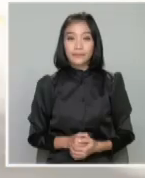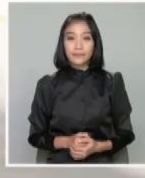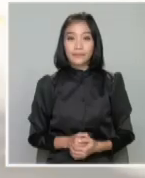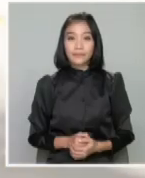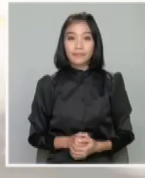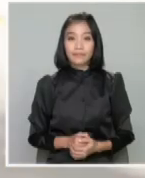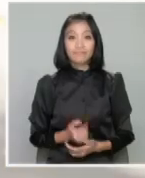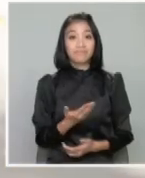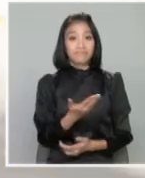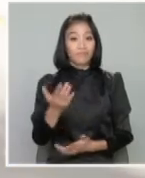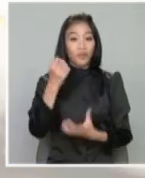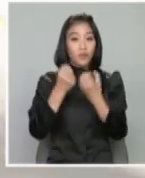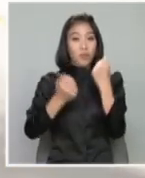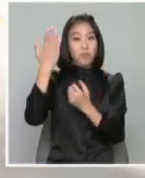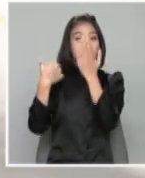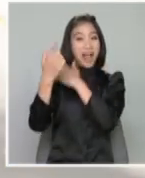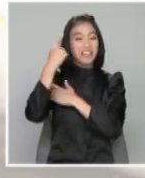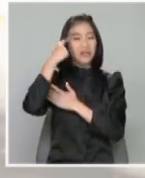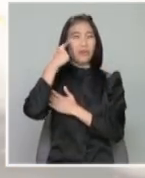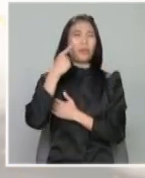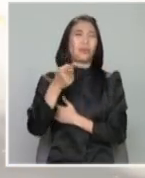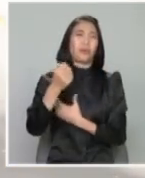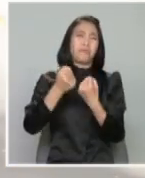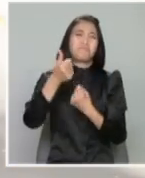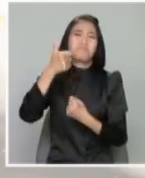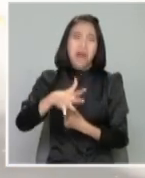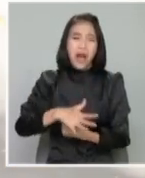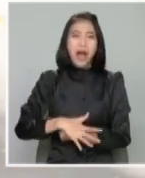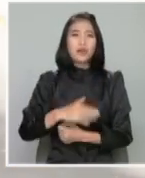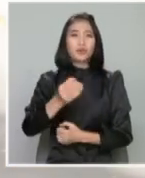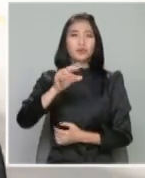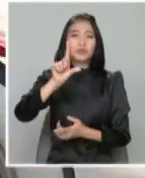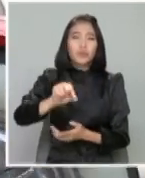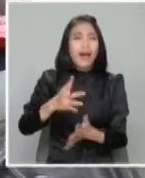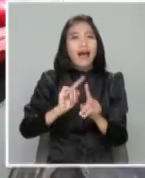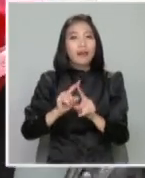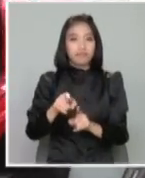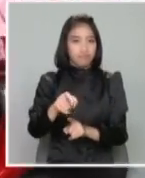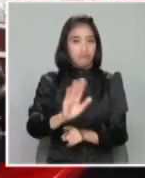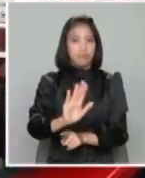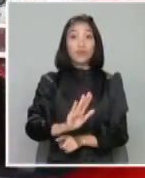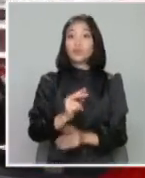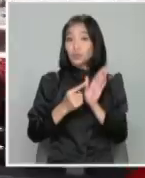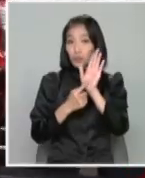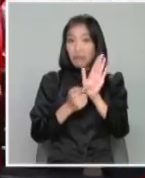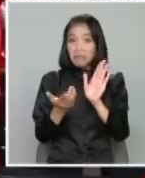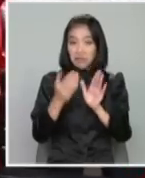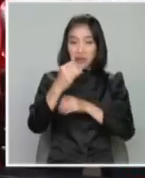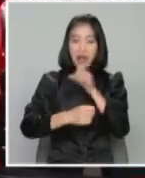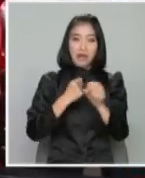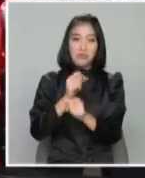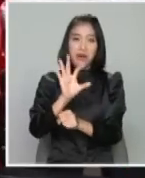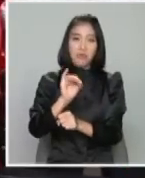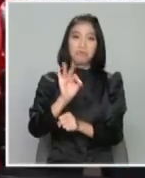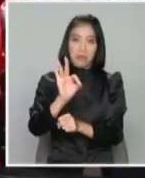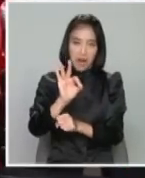อย่าประมาทกับรถโบราณเหล่านี้เลยนะคะเพราะว่าแต่ละคันประวัติไม่ธรรมดาเลยล่ะค่ะอย่าง Ford Model 3คันนี้นะคะที่มีอายุกว่า99ปีแล้ว